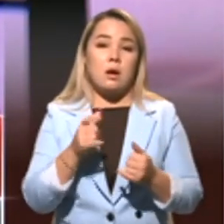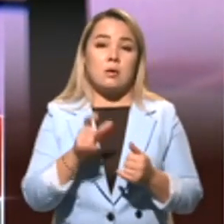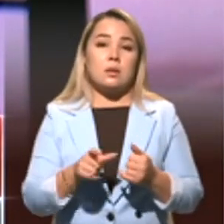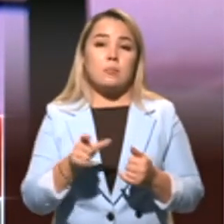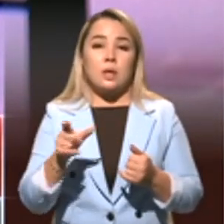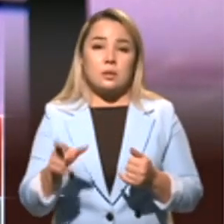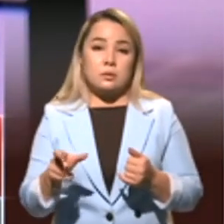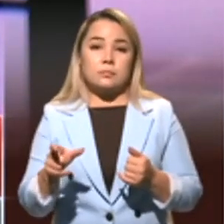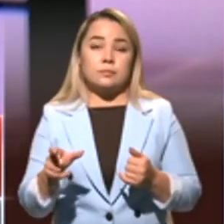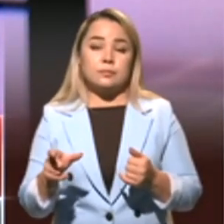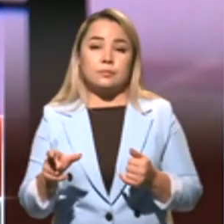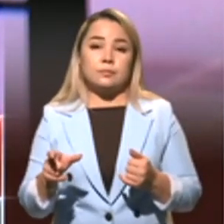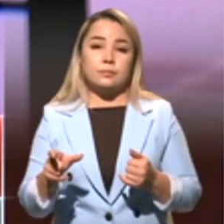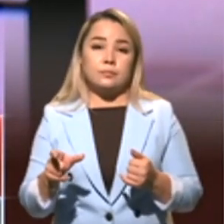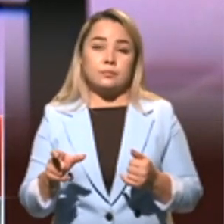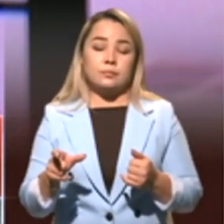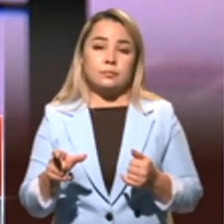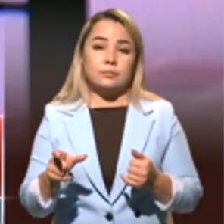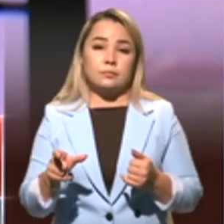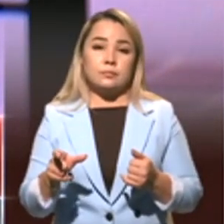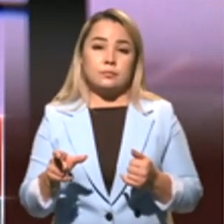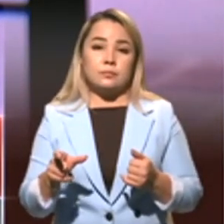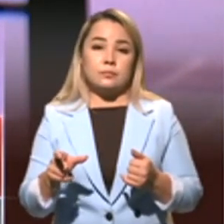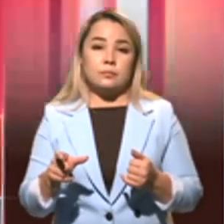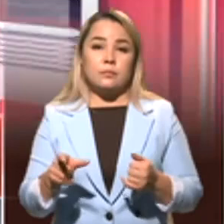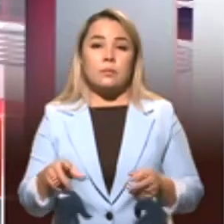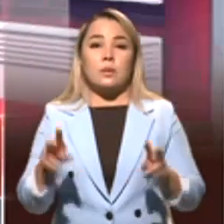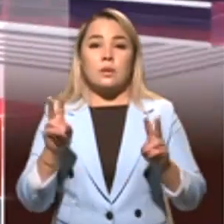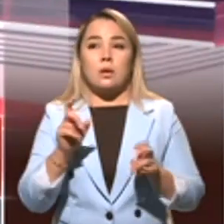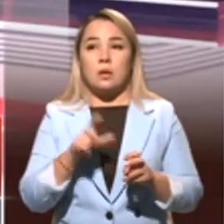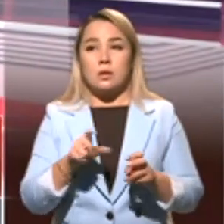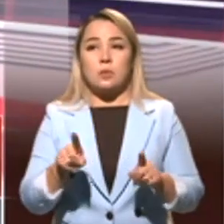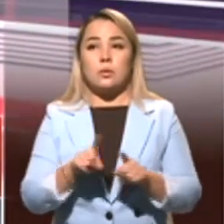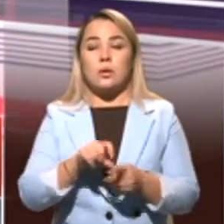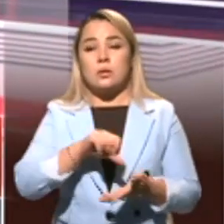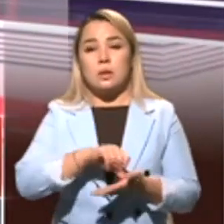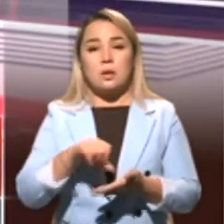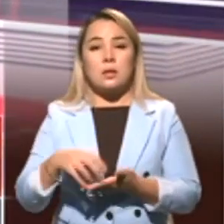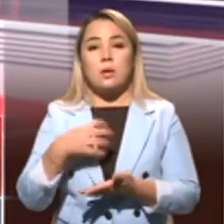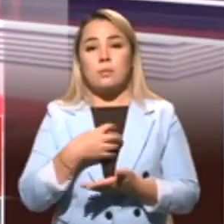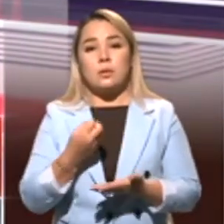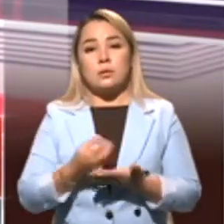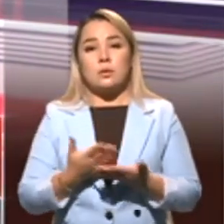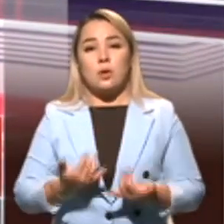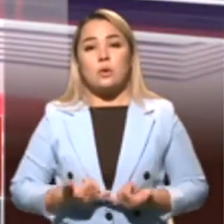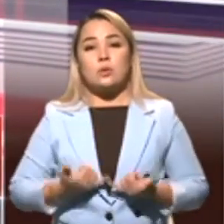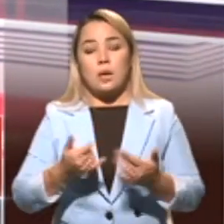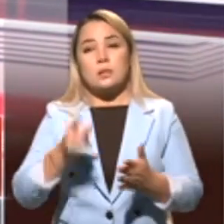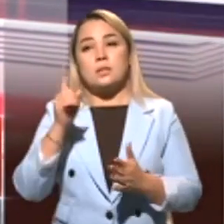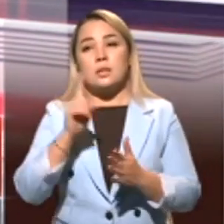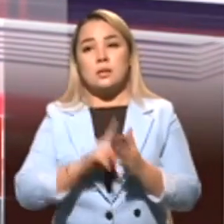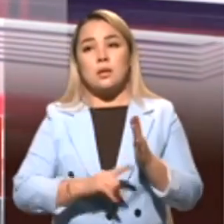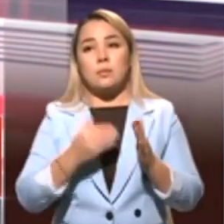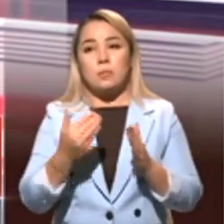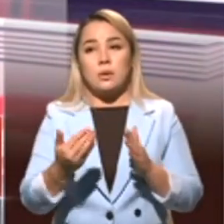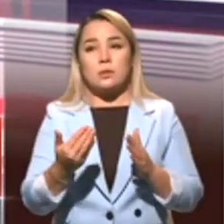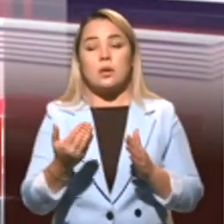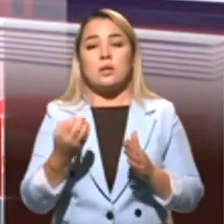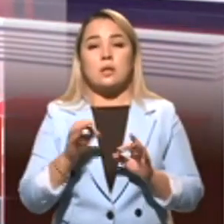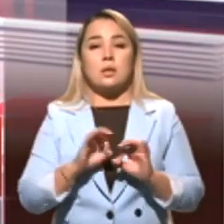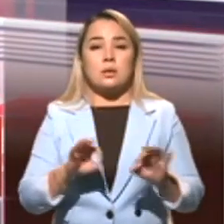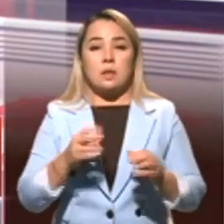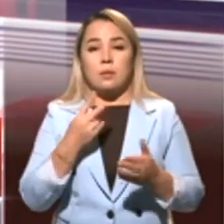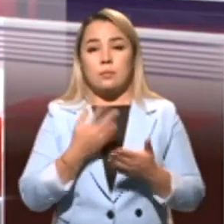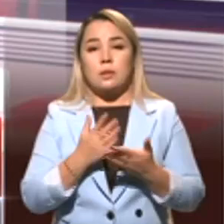адамдар қалай айтсақ, тақуа адамдар ғой. Бұларға негізгі құндылық сеніммен, жаңағы